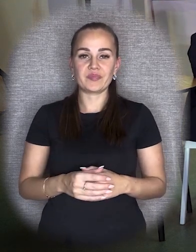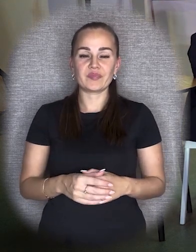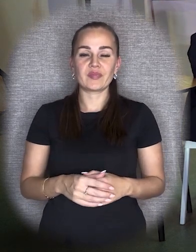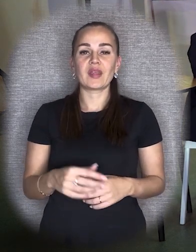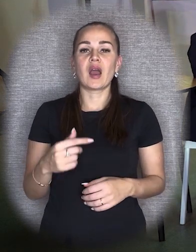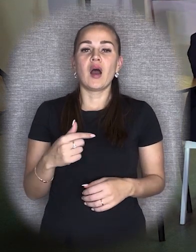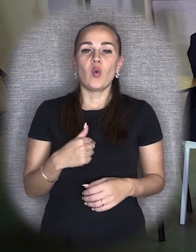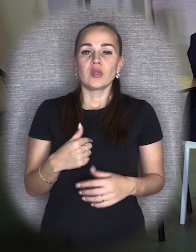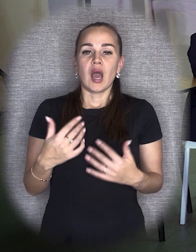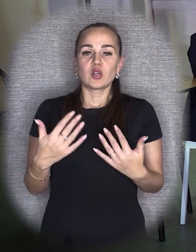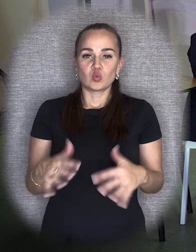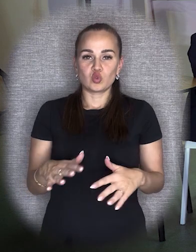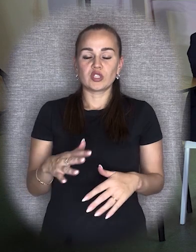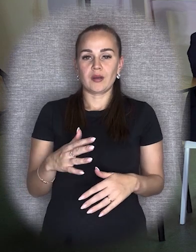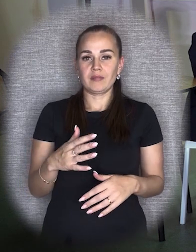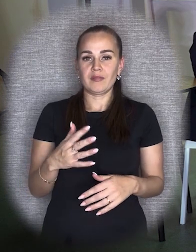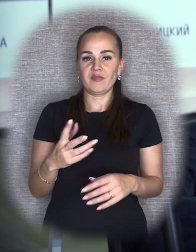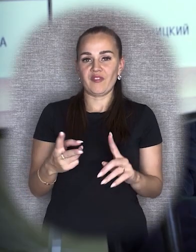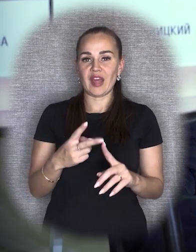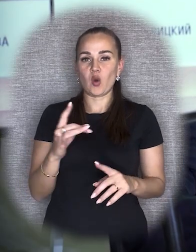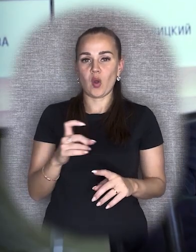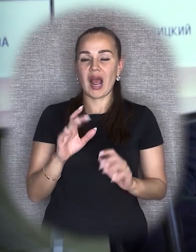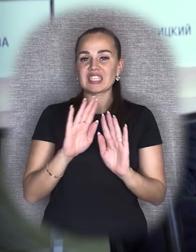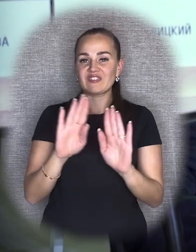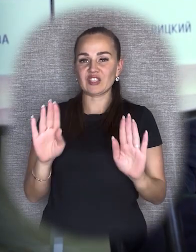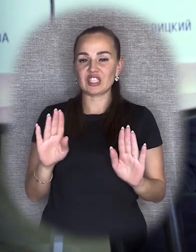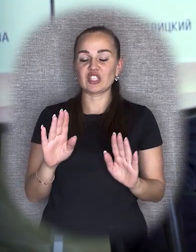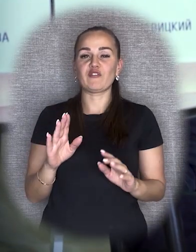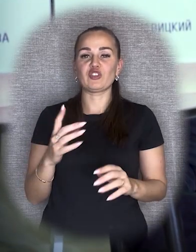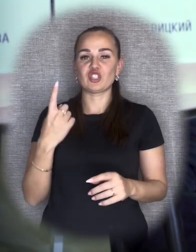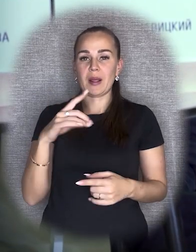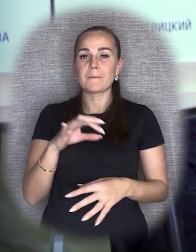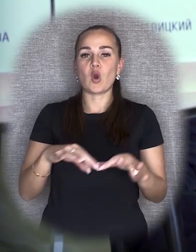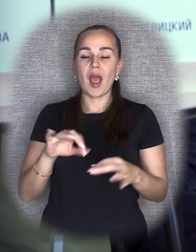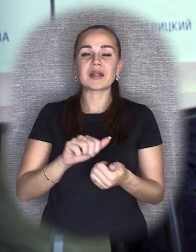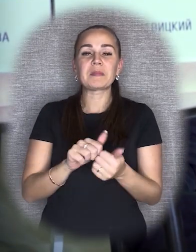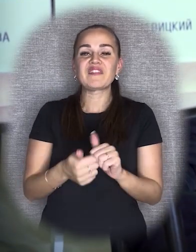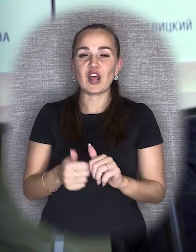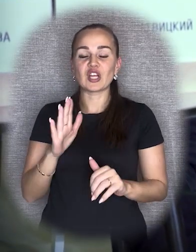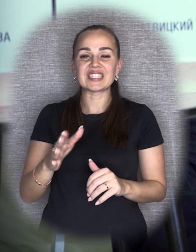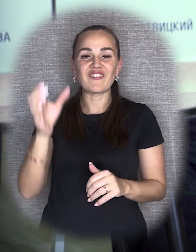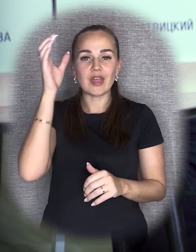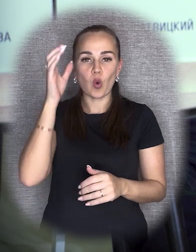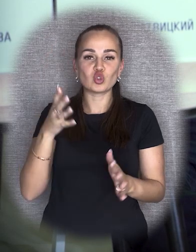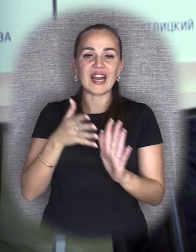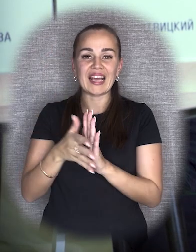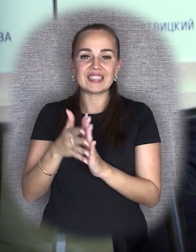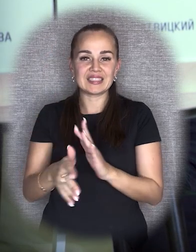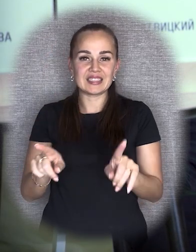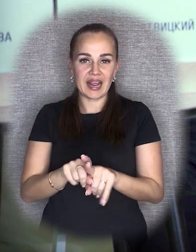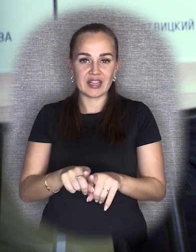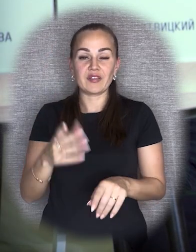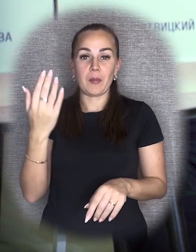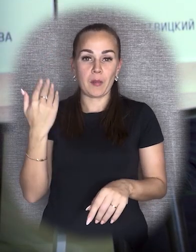раз выставочный проект превращается в научное исследование. Вот в прошлый проект